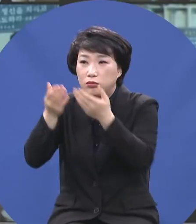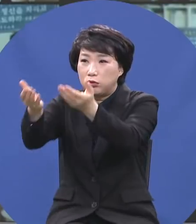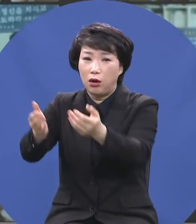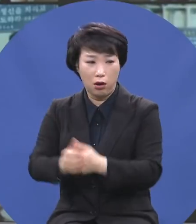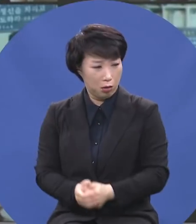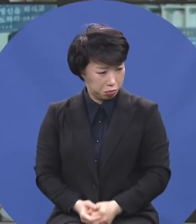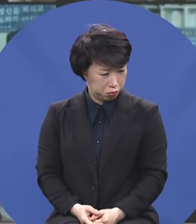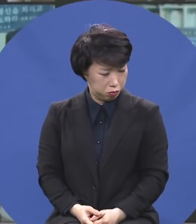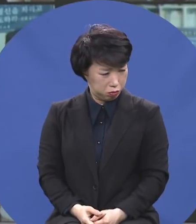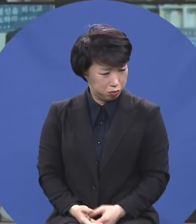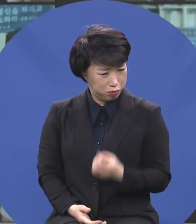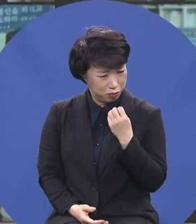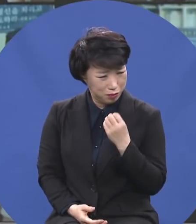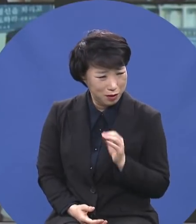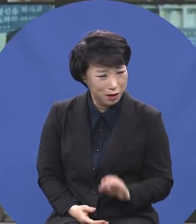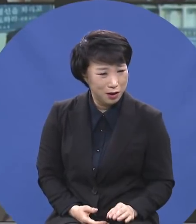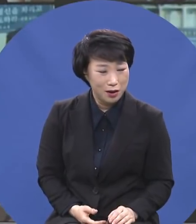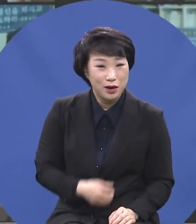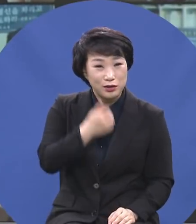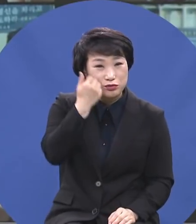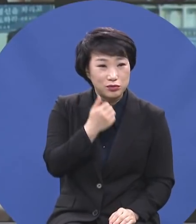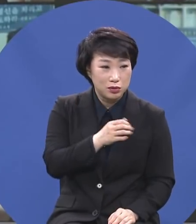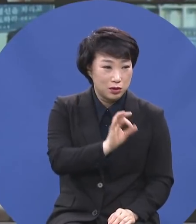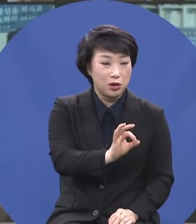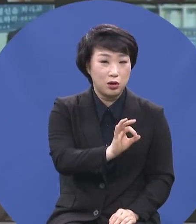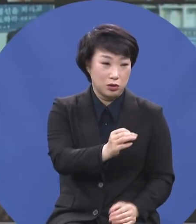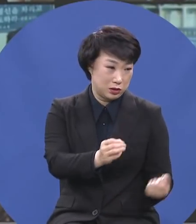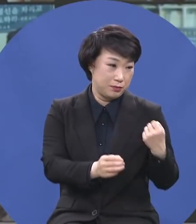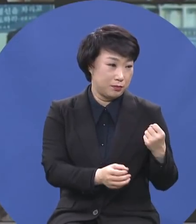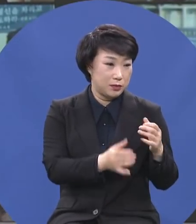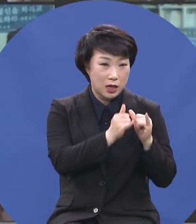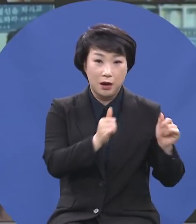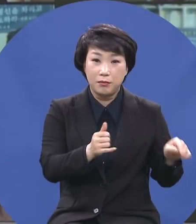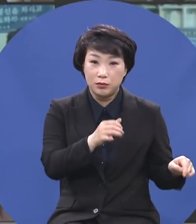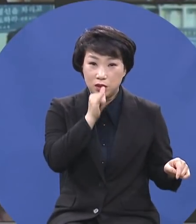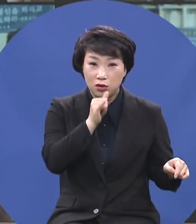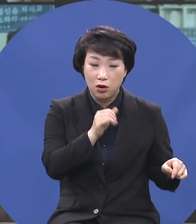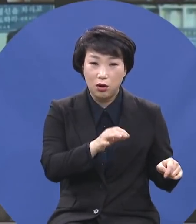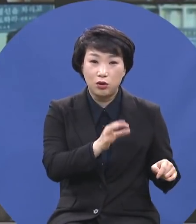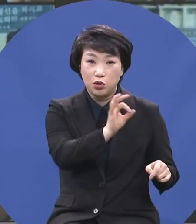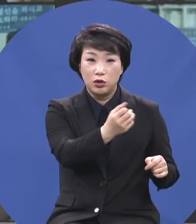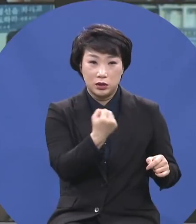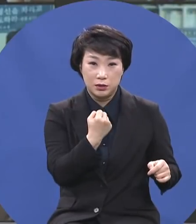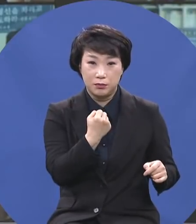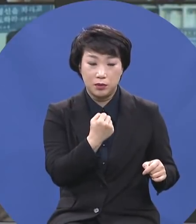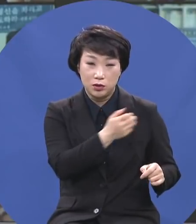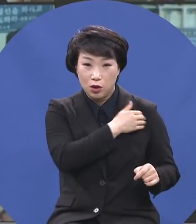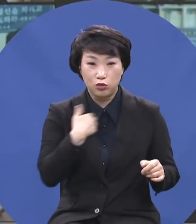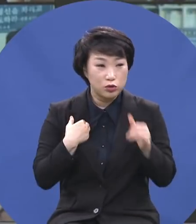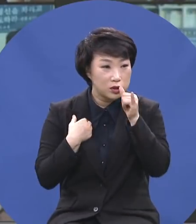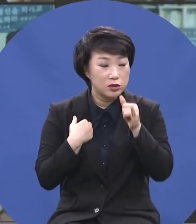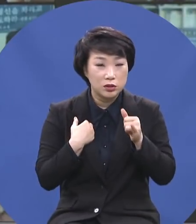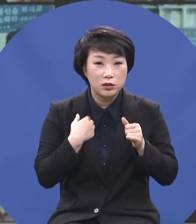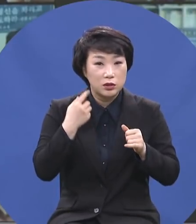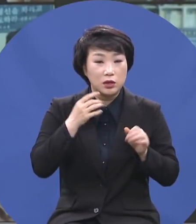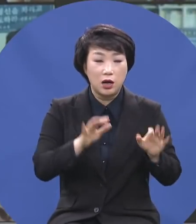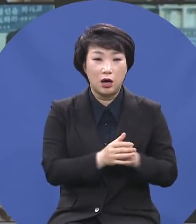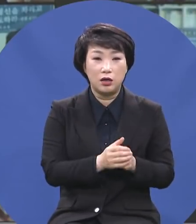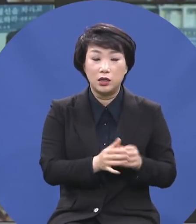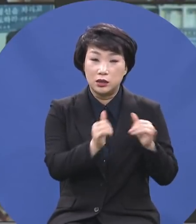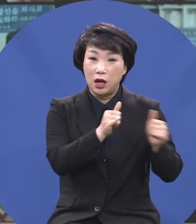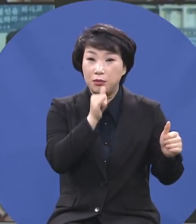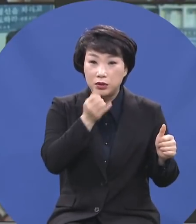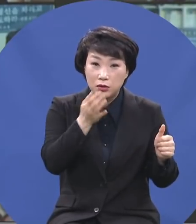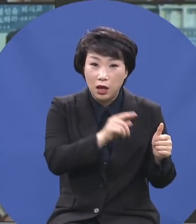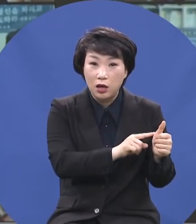남 도와줄 사람들은 도와줄 만한 경제력이 있고 도와줄 만한 정말 생각만 가지면 도와줄